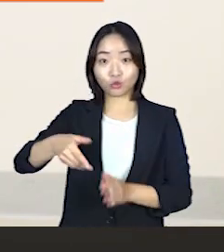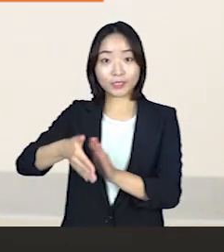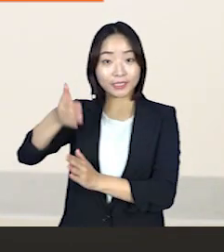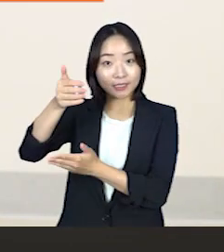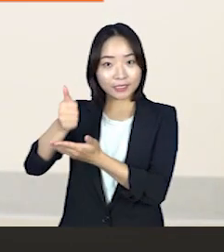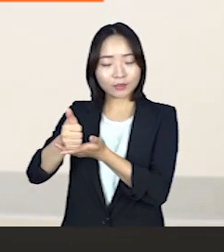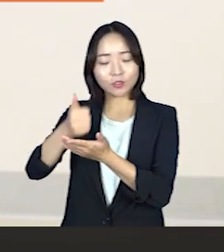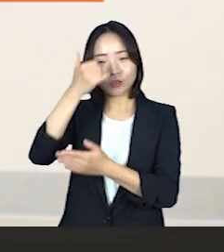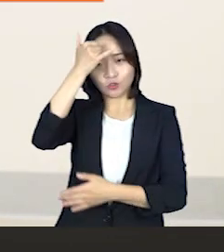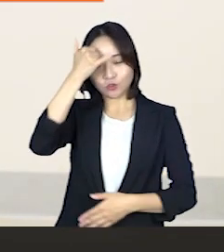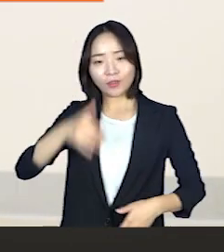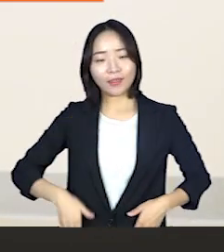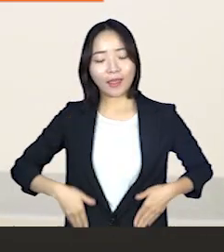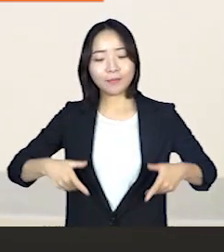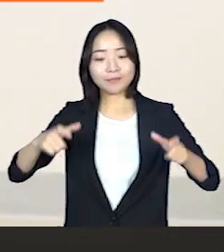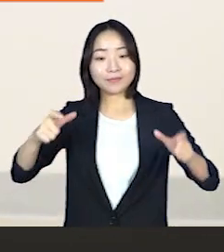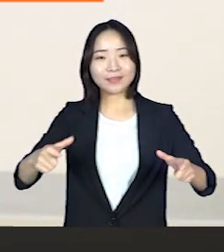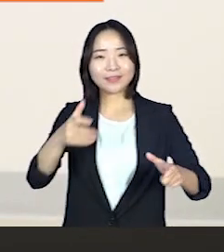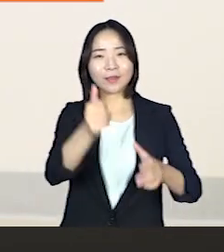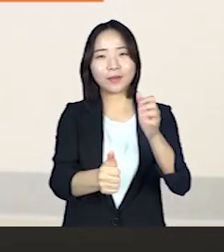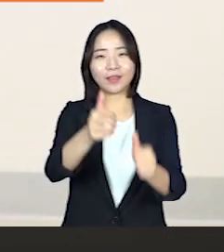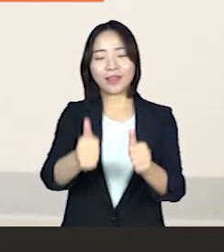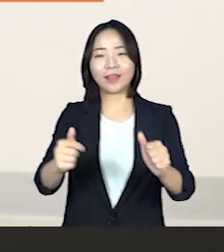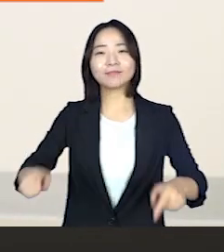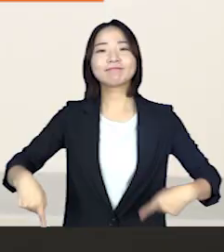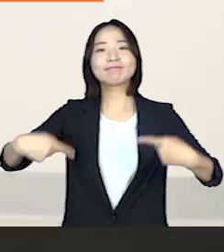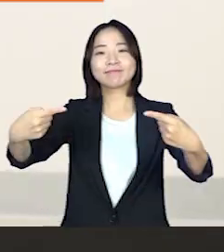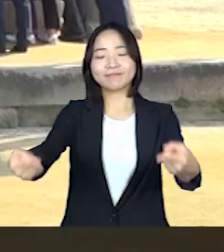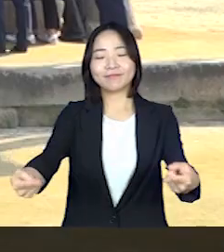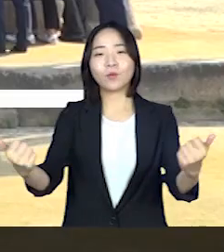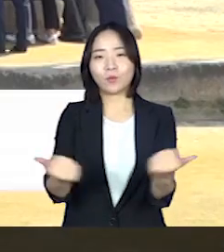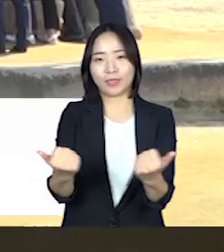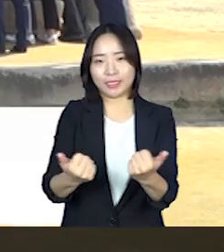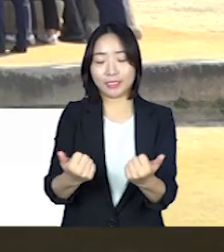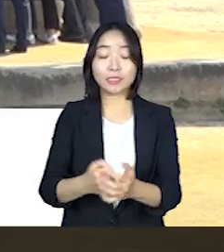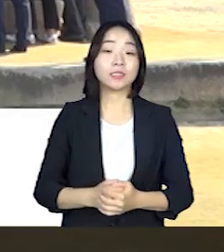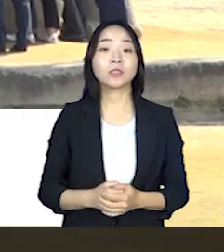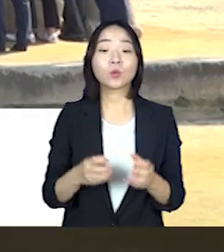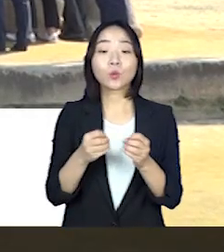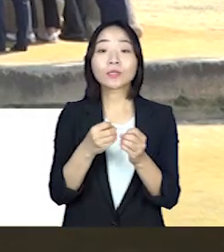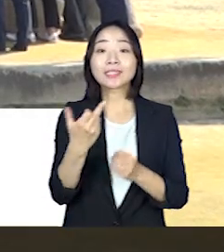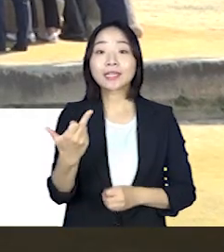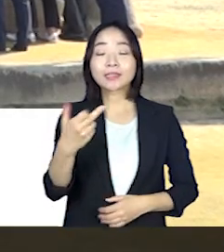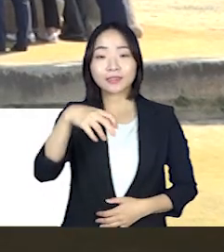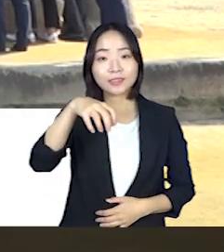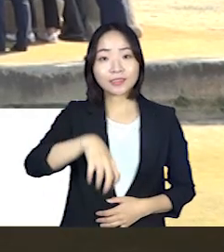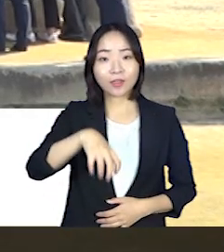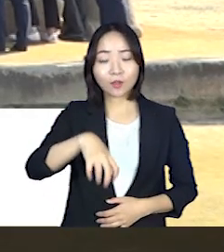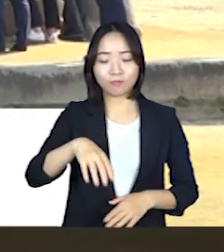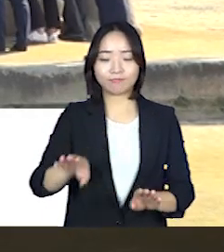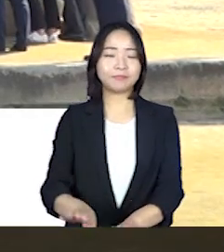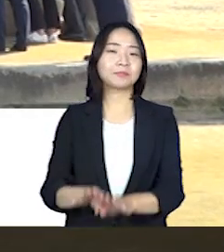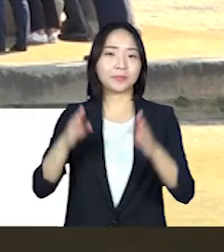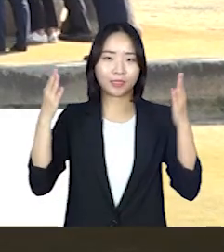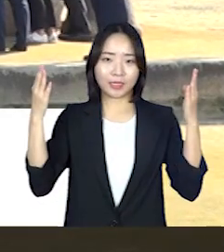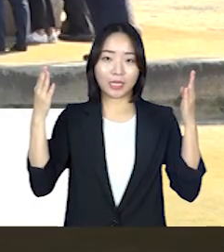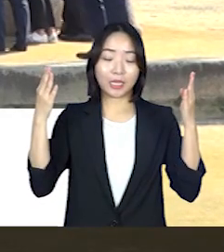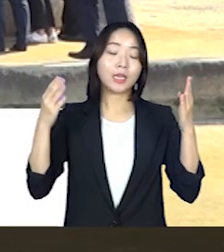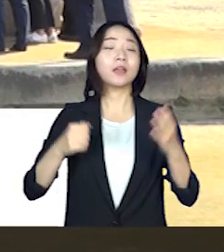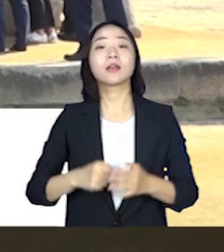구본영 시장이 충남 지역 시장군수협의회에 참석했습니다. 논산시 도남서원에서 열린 이번